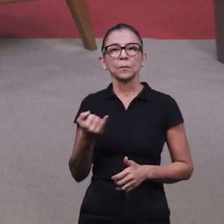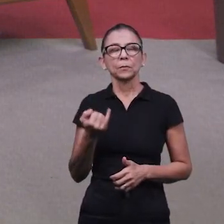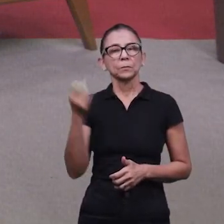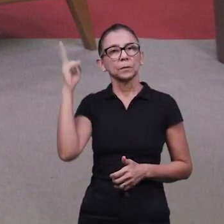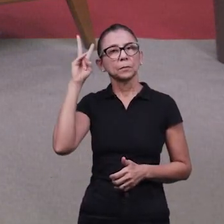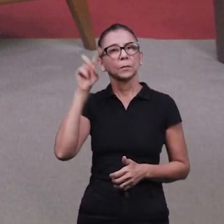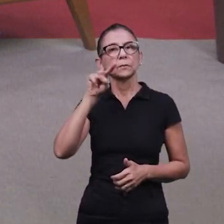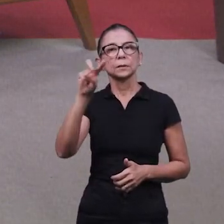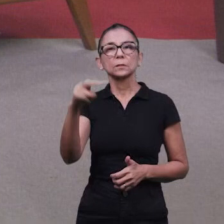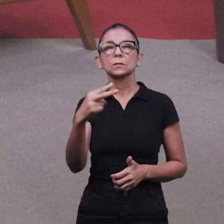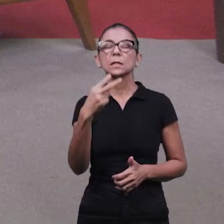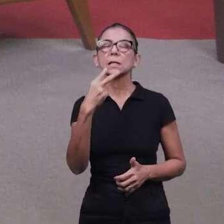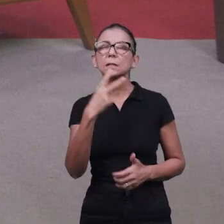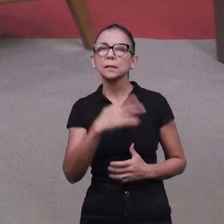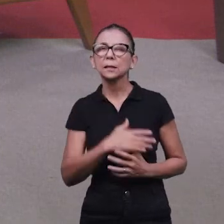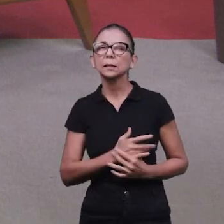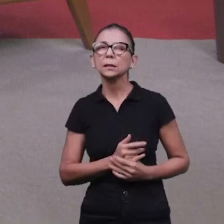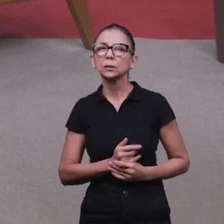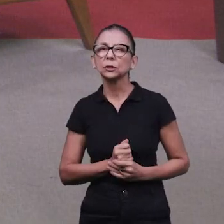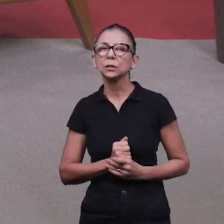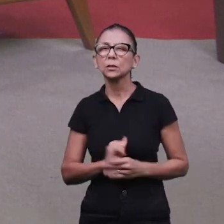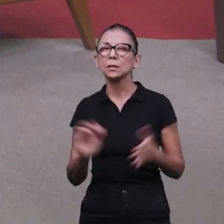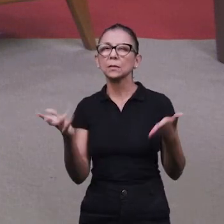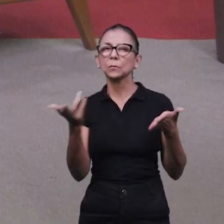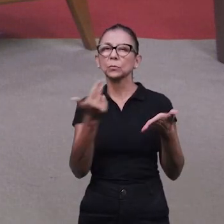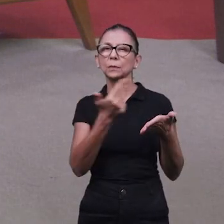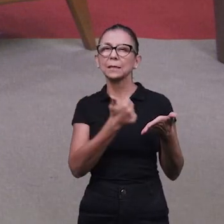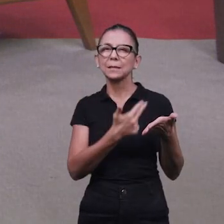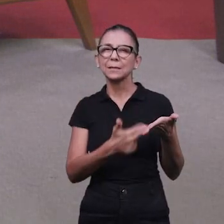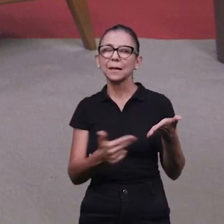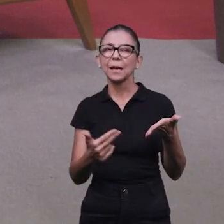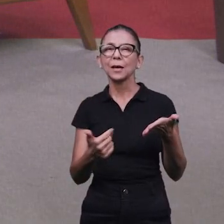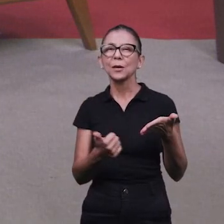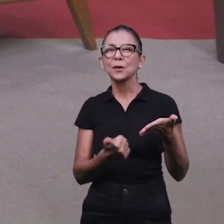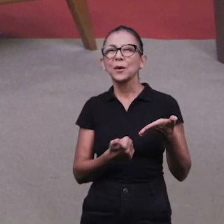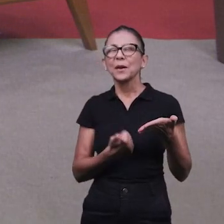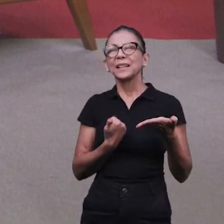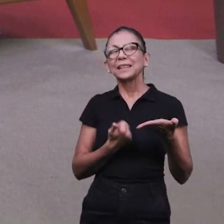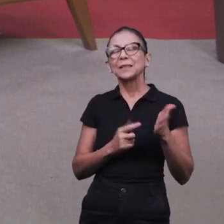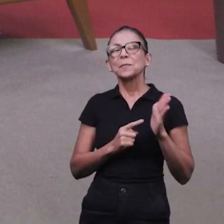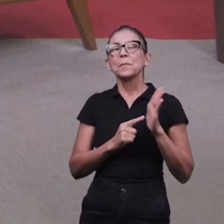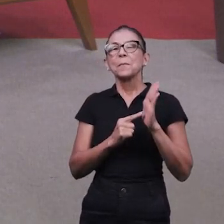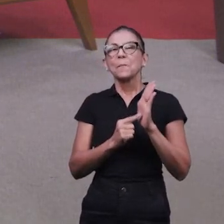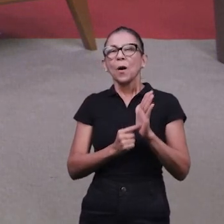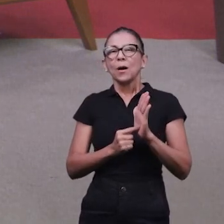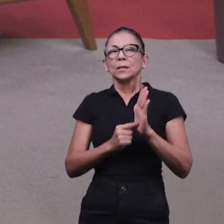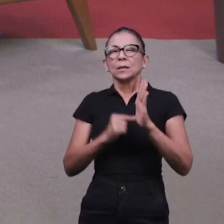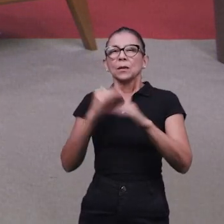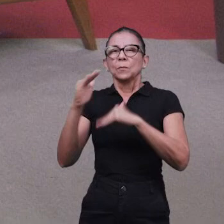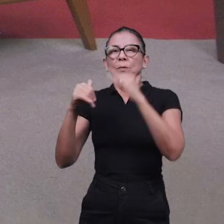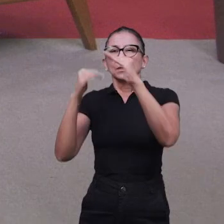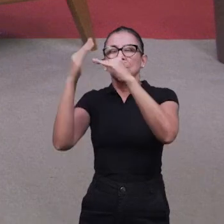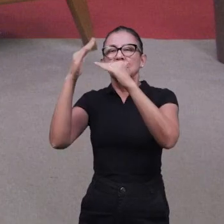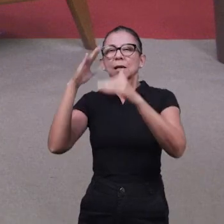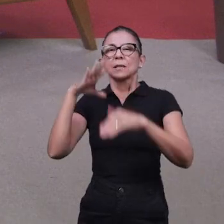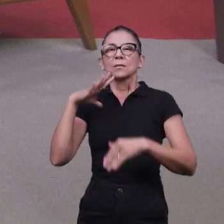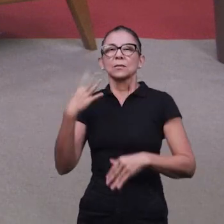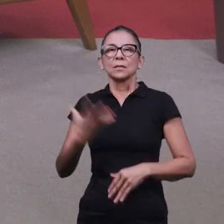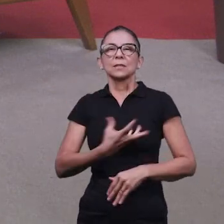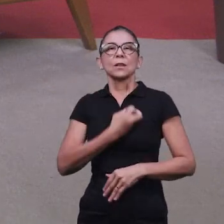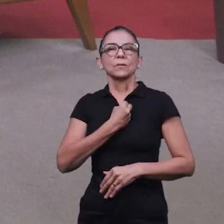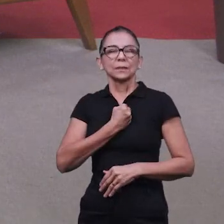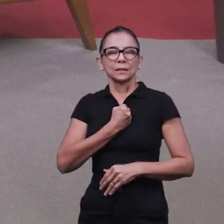vous qui nous assistez de ce volet de salut, vous rappelez où l'homme doit vivre en sanctification du